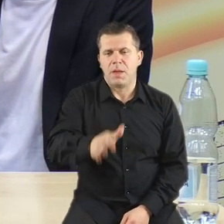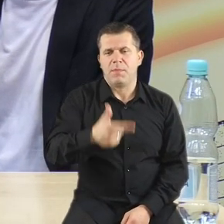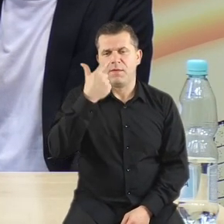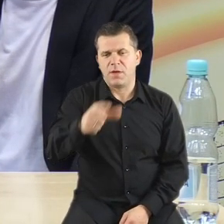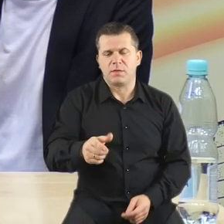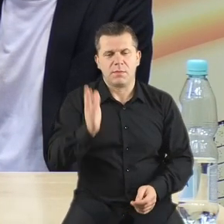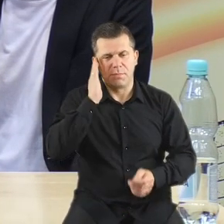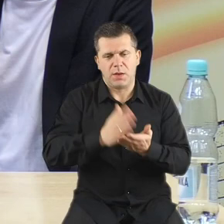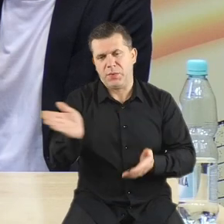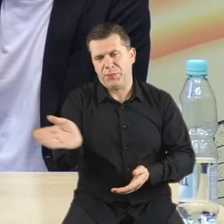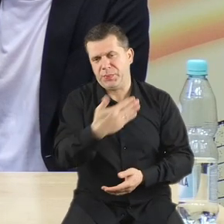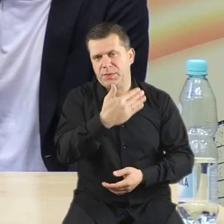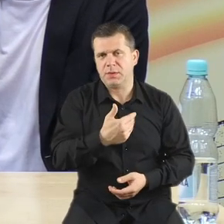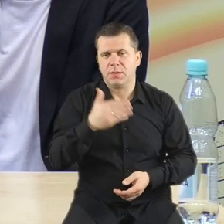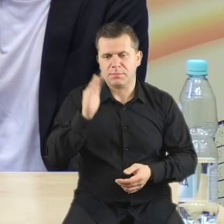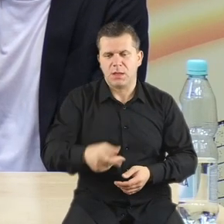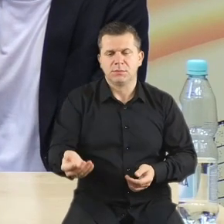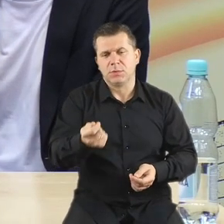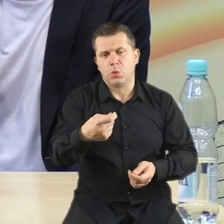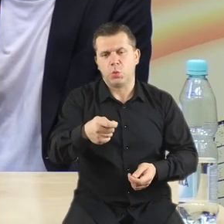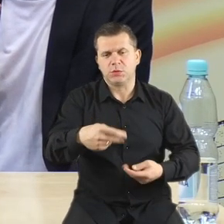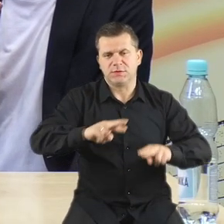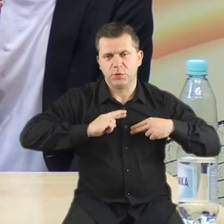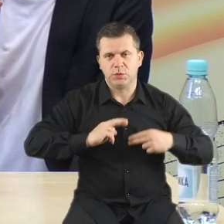tygodnie na to, żeby się wyprowadzić i że po prostu przyjdzie po klucze.